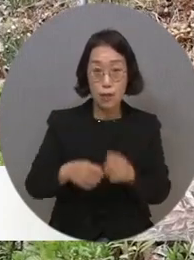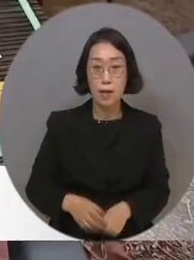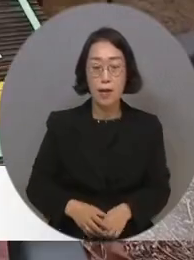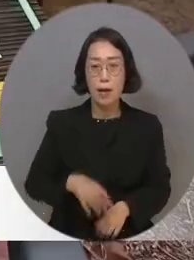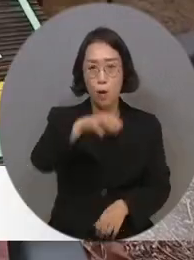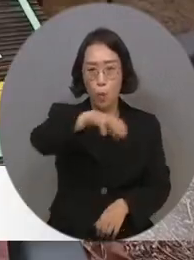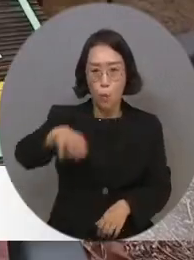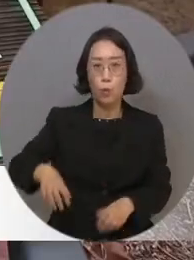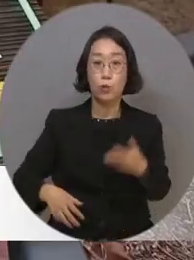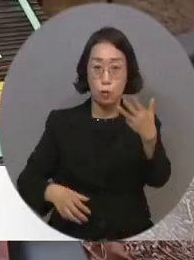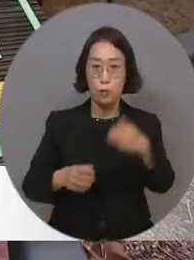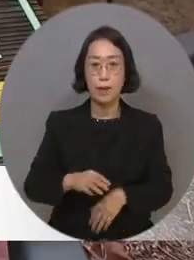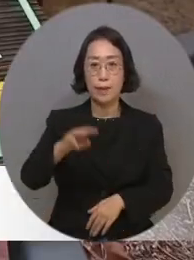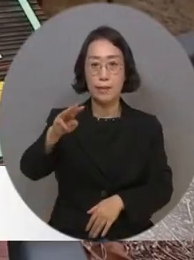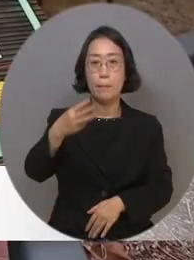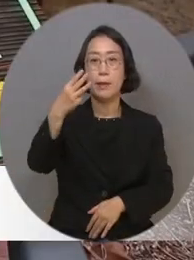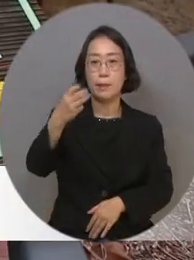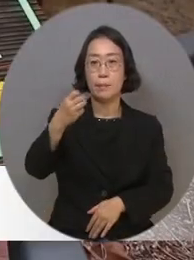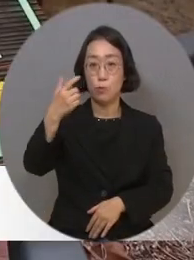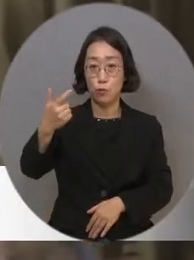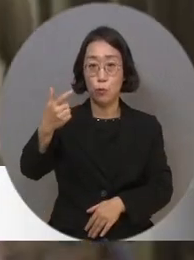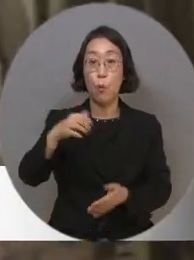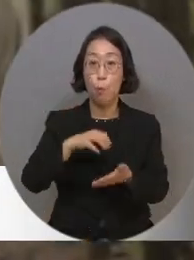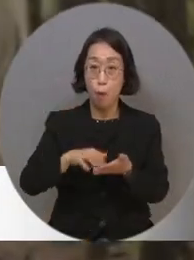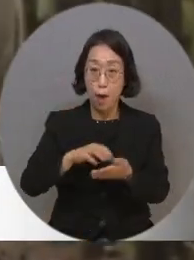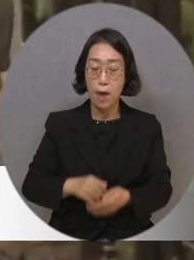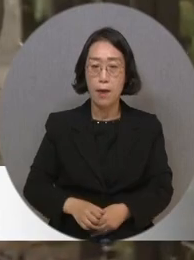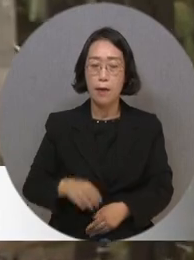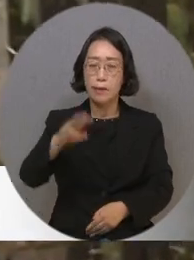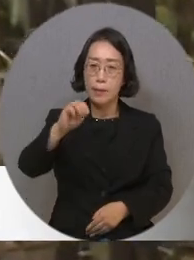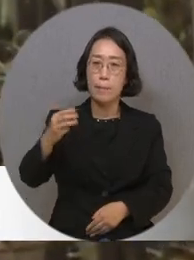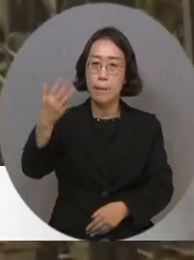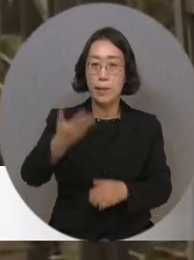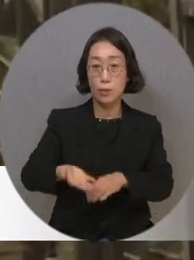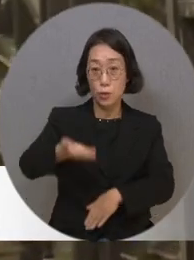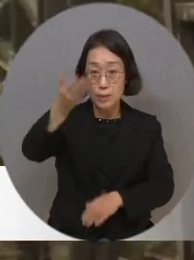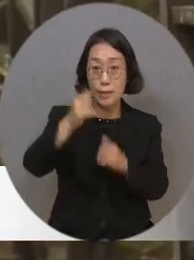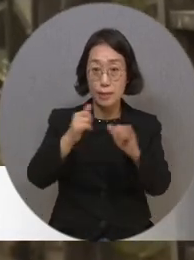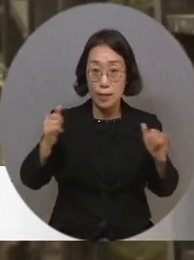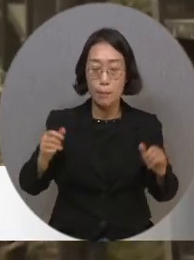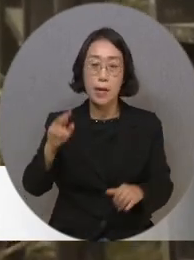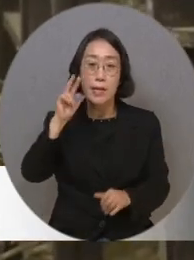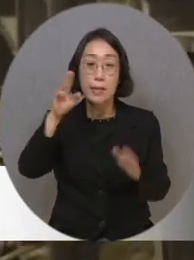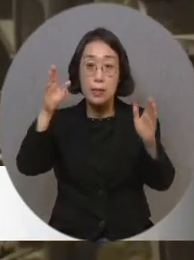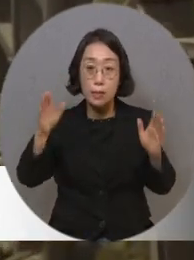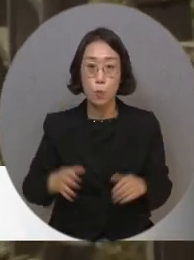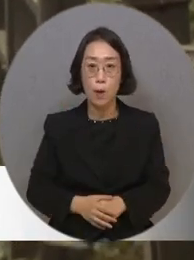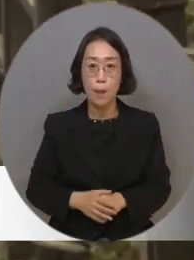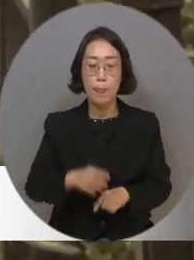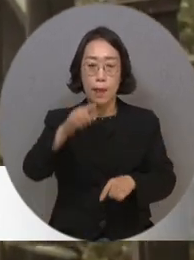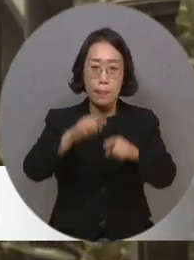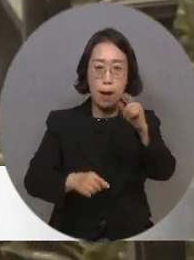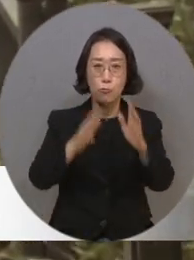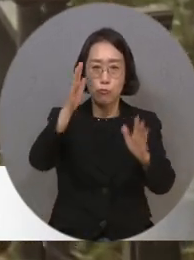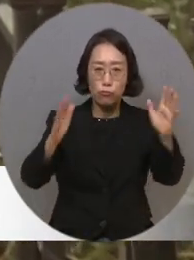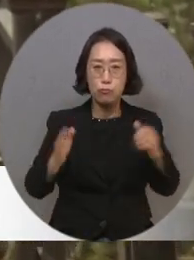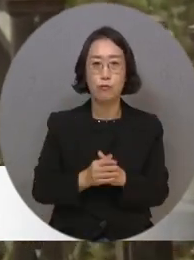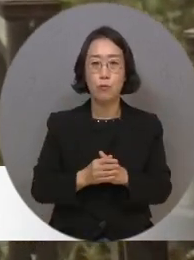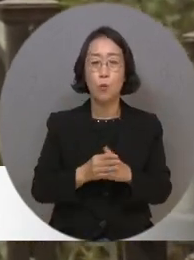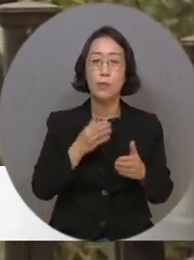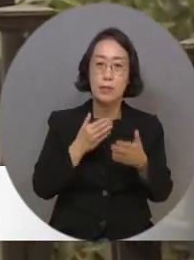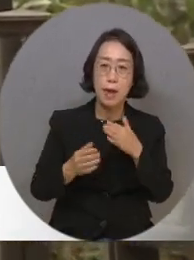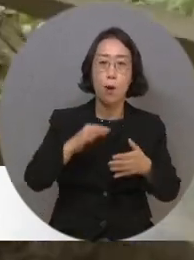시설에서 총 336회 걸쳐 38,000 여명에게 1박 2일간의 살림 교육과 치유 프로그램을